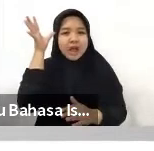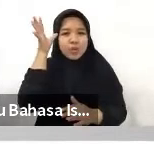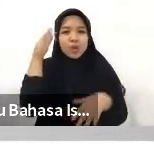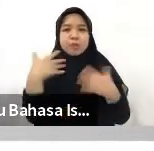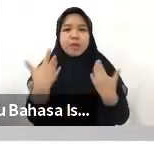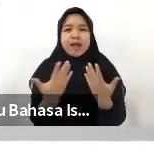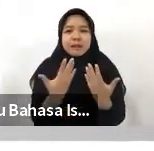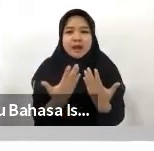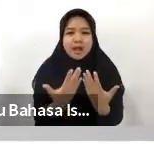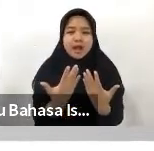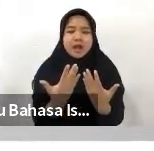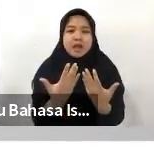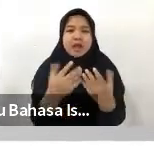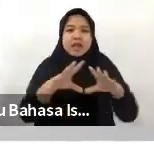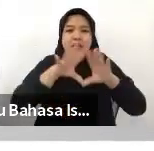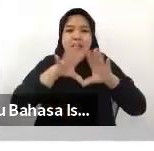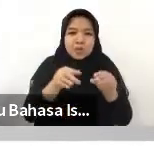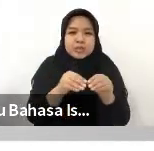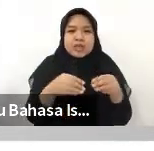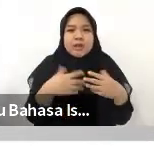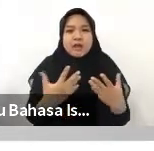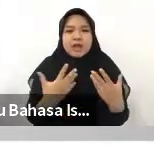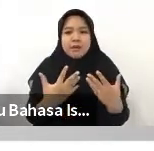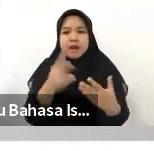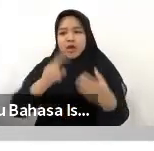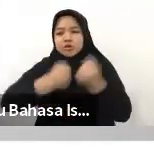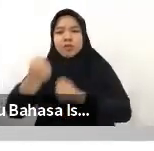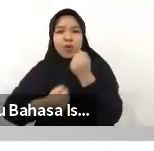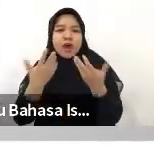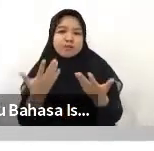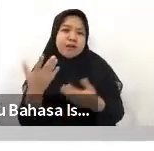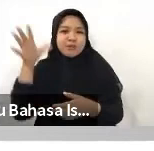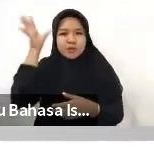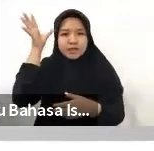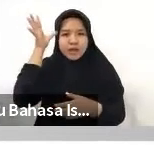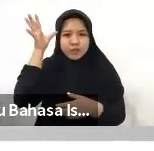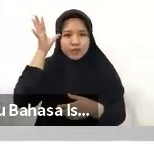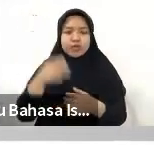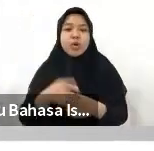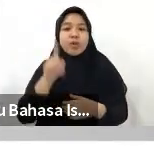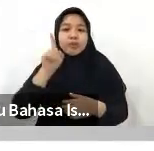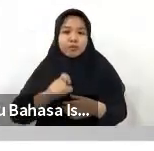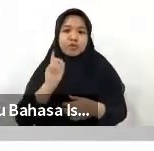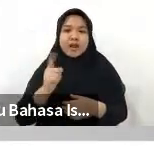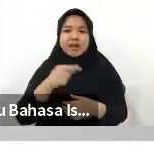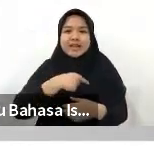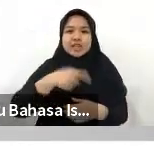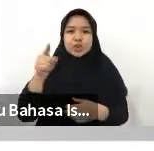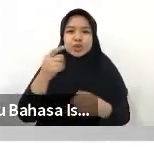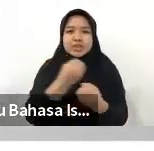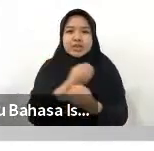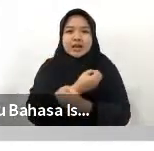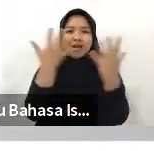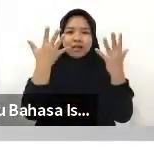bagaimana inklusi, kemudian apa yang harus kita lakukan. Nah, perlu ada instruksi yang lebih jelas gitu,